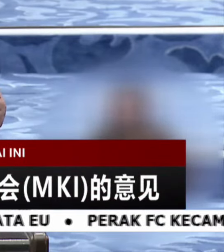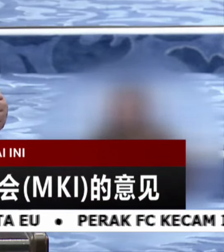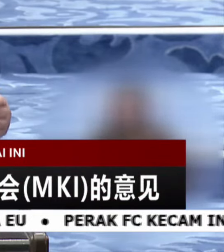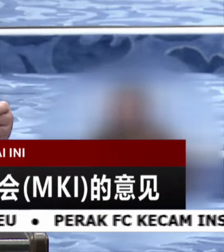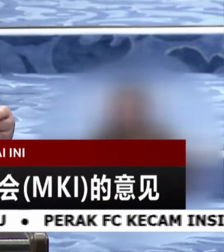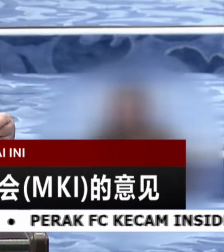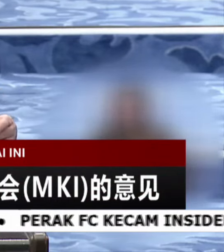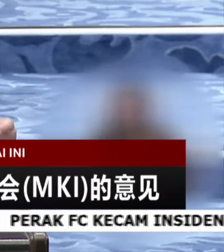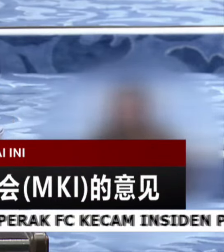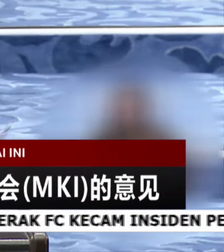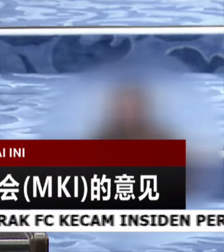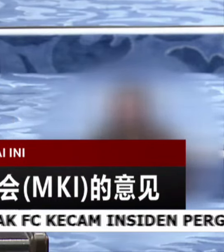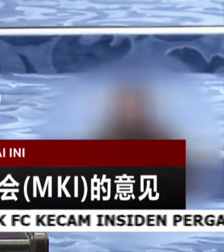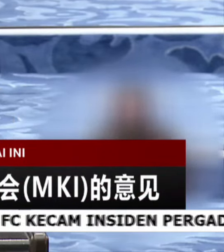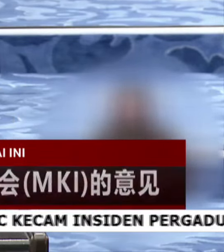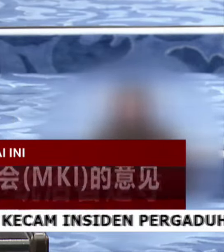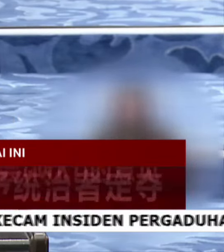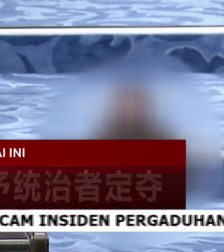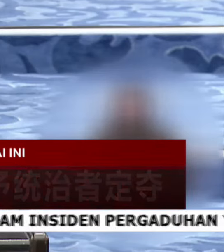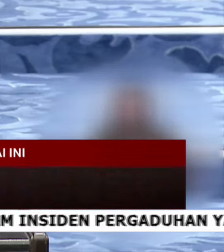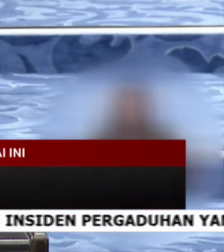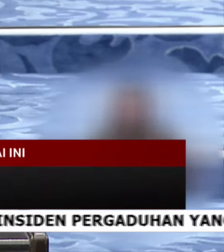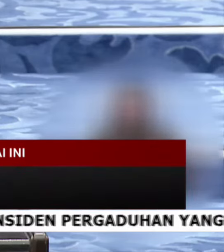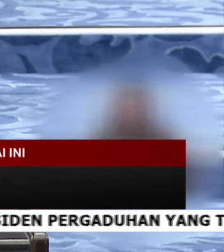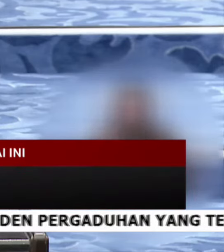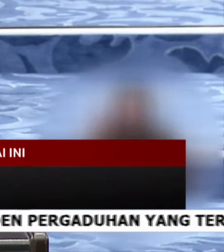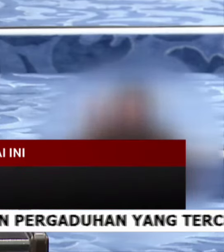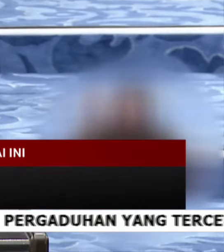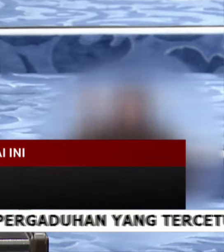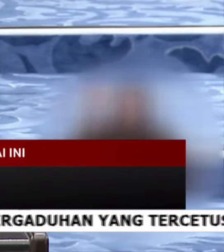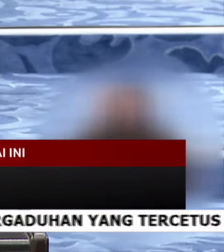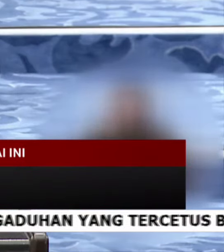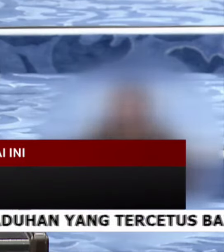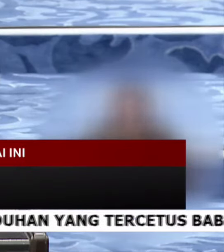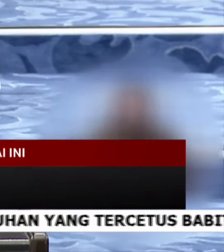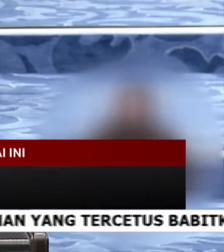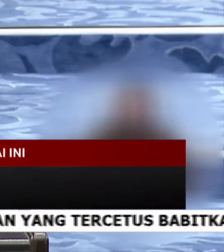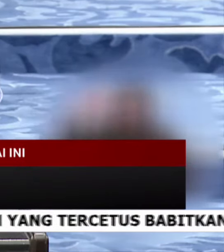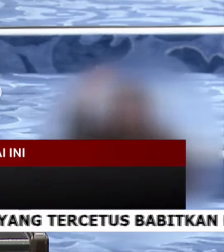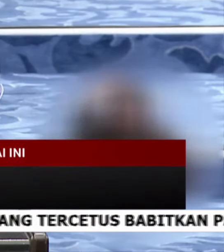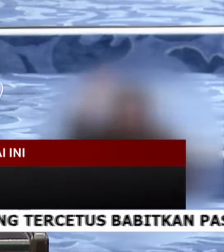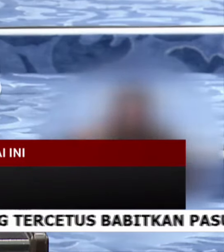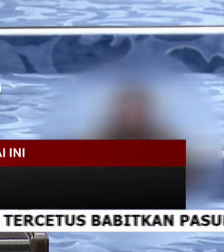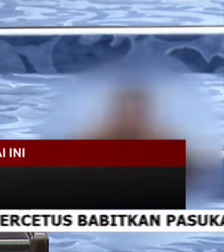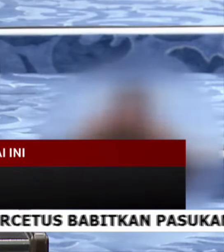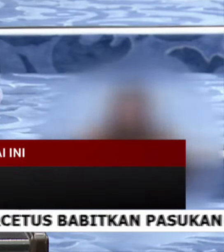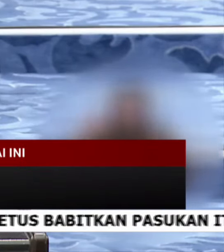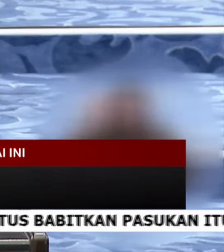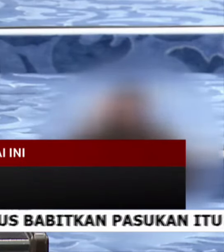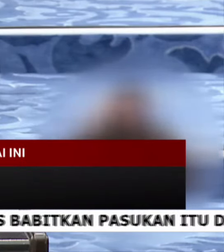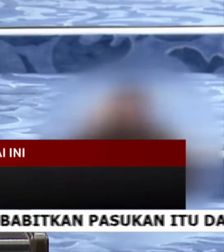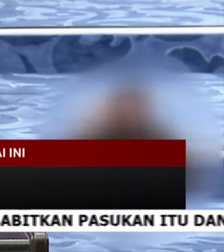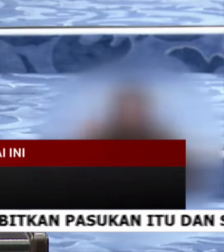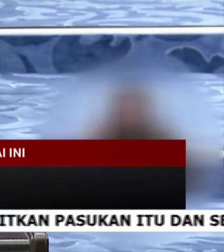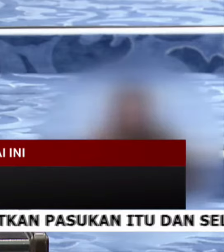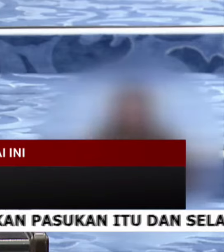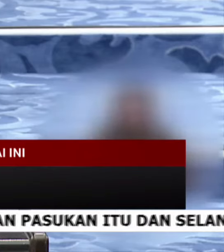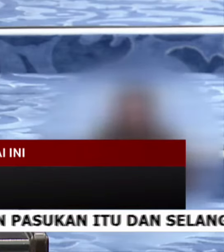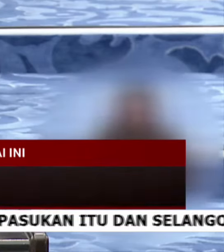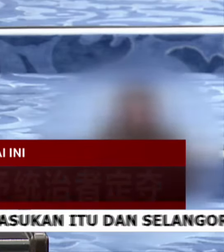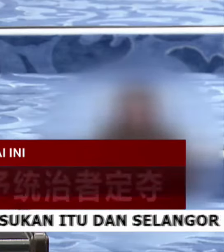Tuanku Sultan Selangor akan memberikan beberapa pandangan memperkemaskan peraturan ini